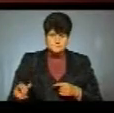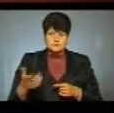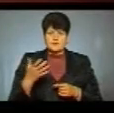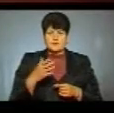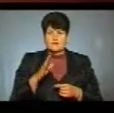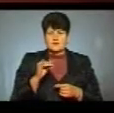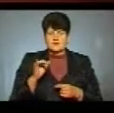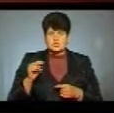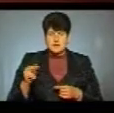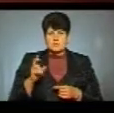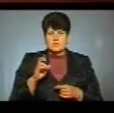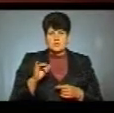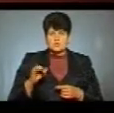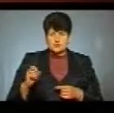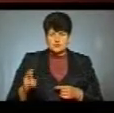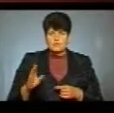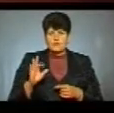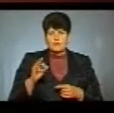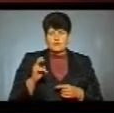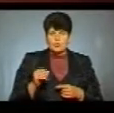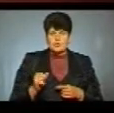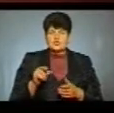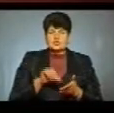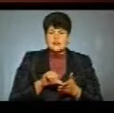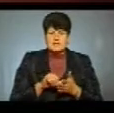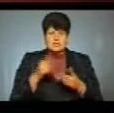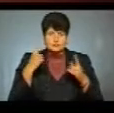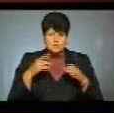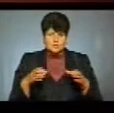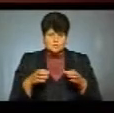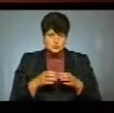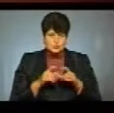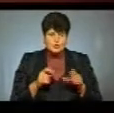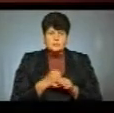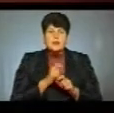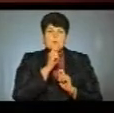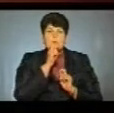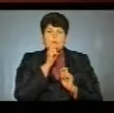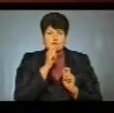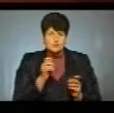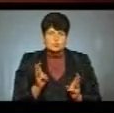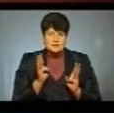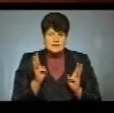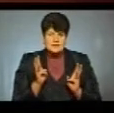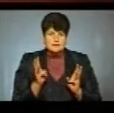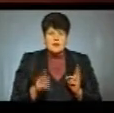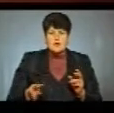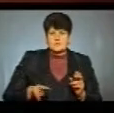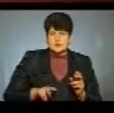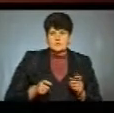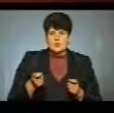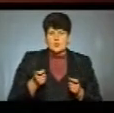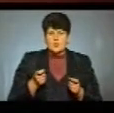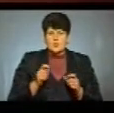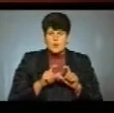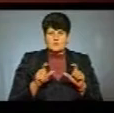Володимир Вівчар та Олександр Головко – члени творчої «Ізолента-студії» зробили пожежникам подарунок. На адмінкорпусі, де раніше була оглядова вежа,